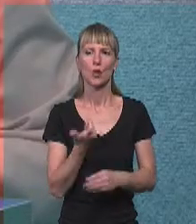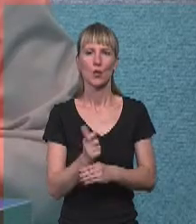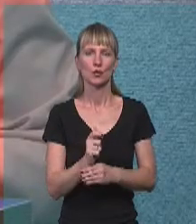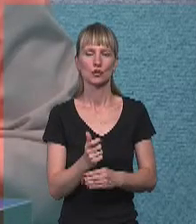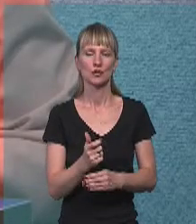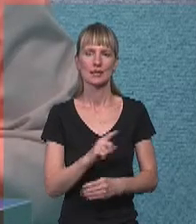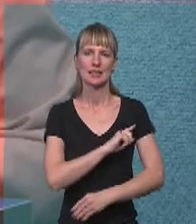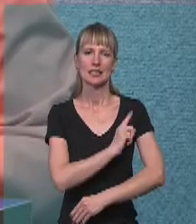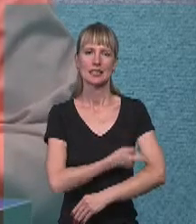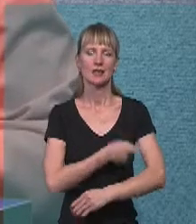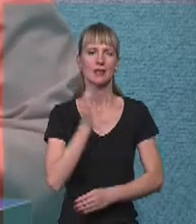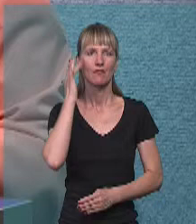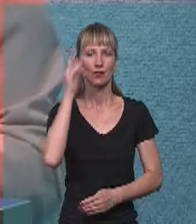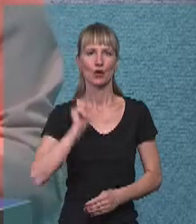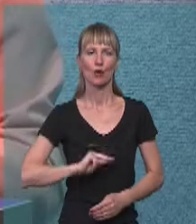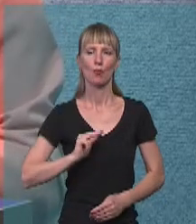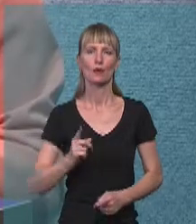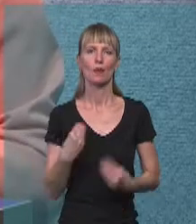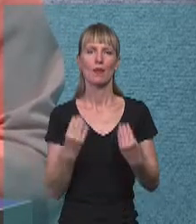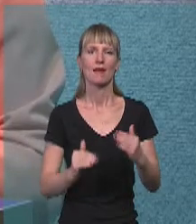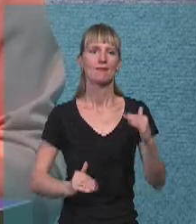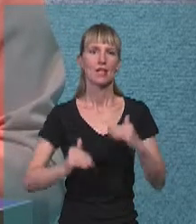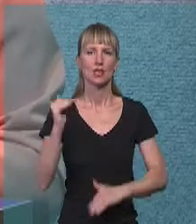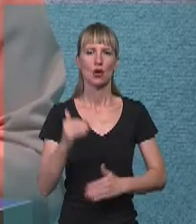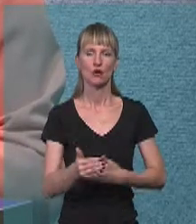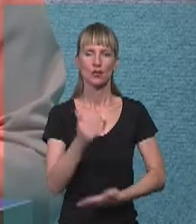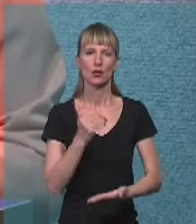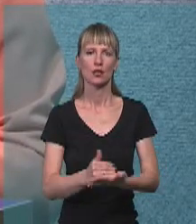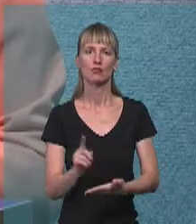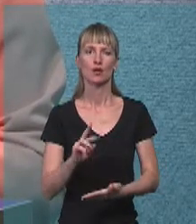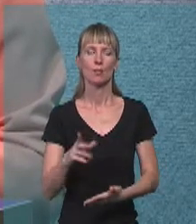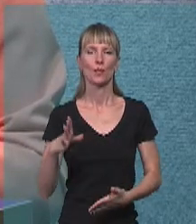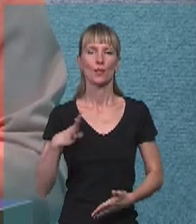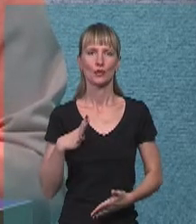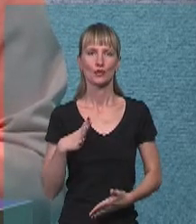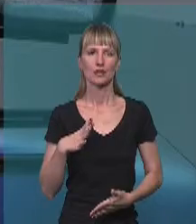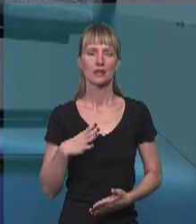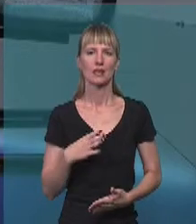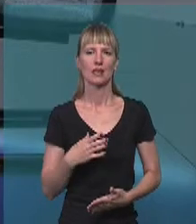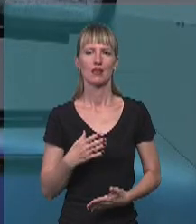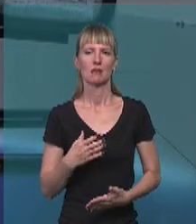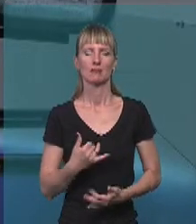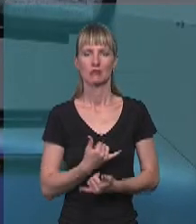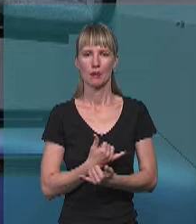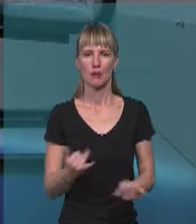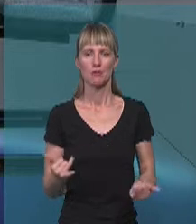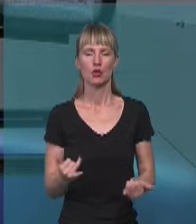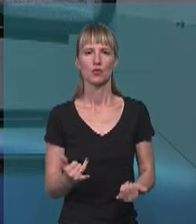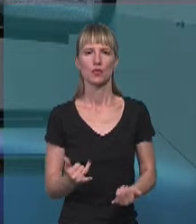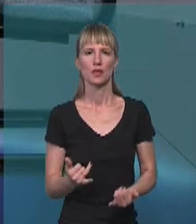для того, щоб давати от таку високу результативність і для того, щоб бути, ну, забезпечувати